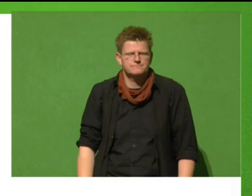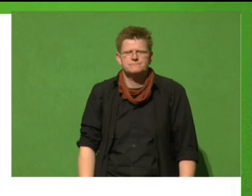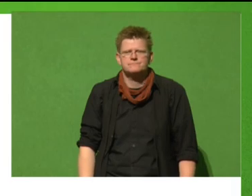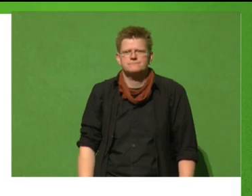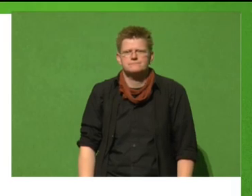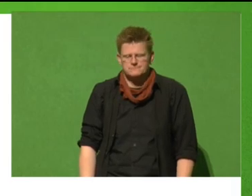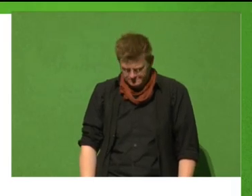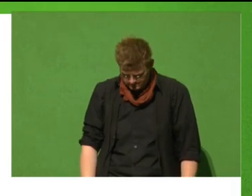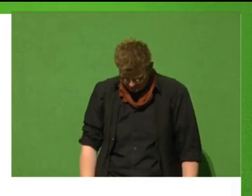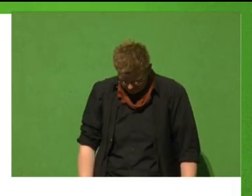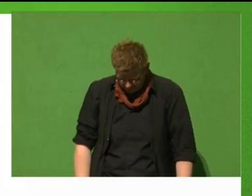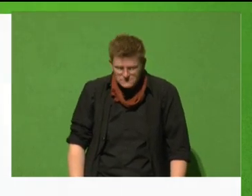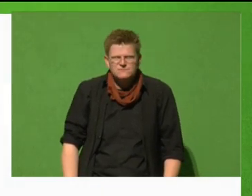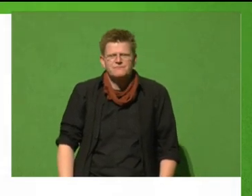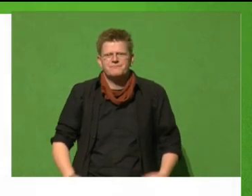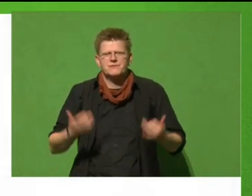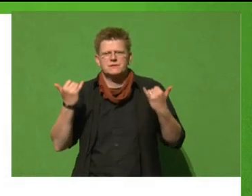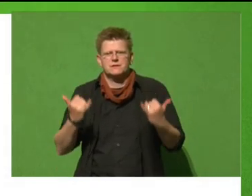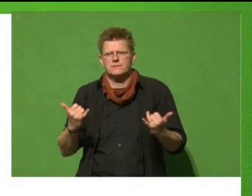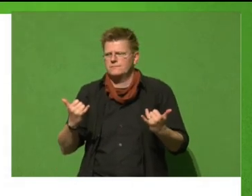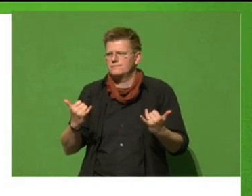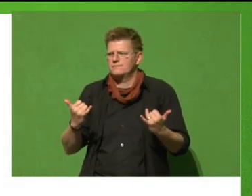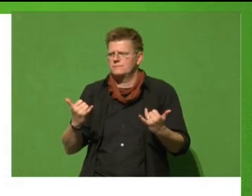Dann ist der Wahlgang geschlossen.